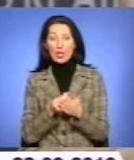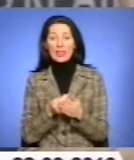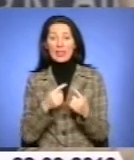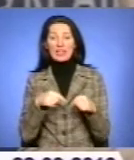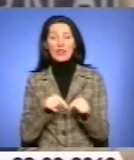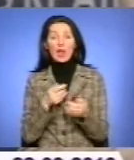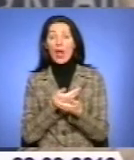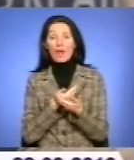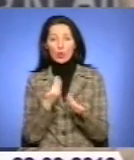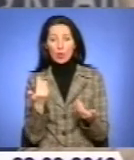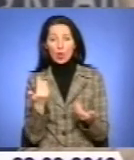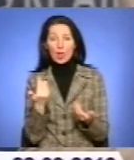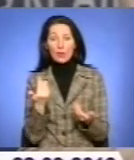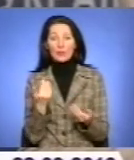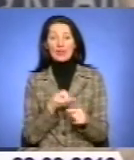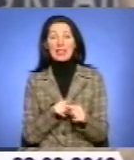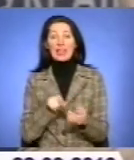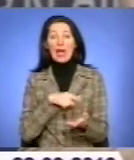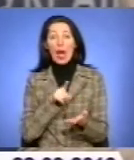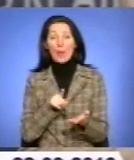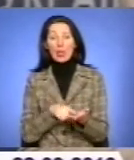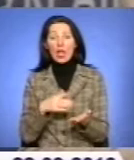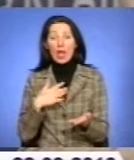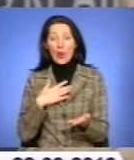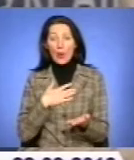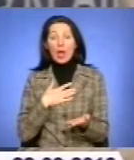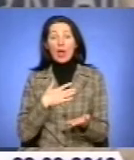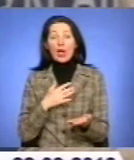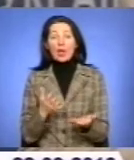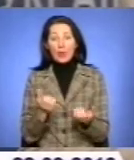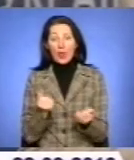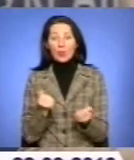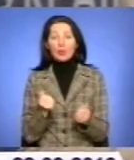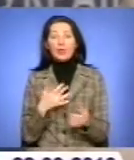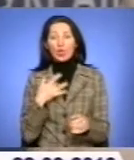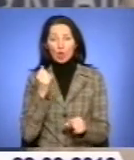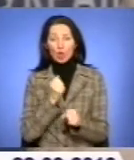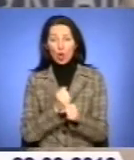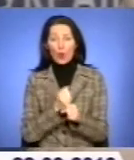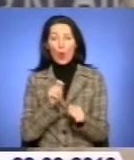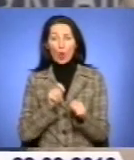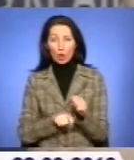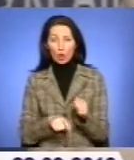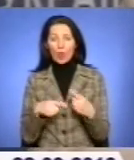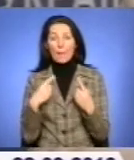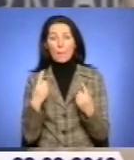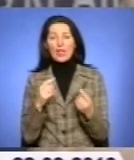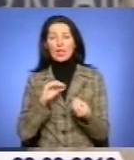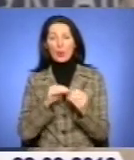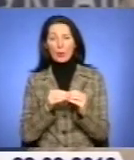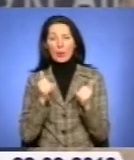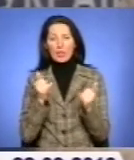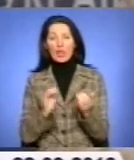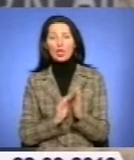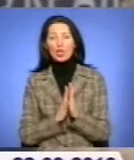відсутня. І це питання ми тримаємо на жорсткому контролі. Найбільшою проблемою зараз є